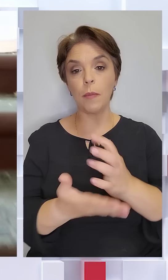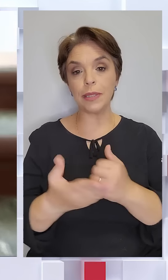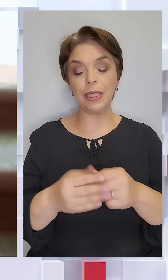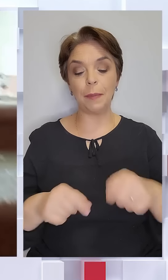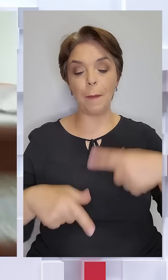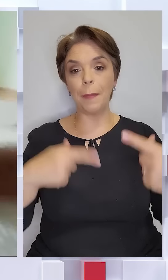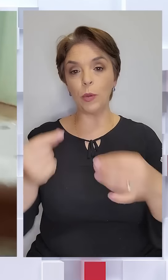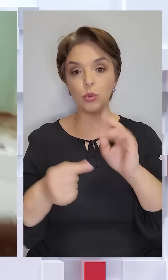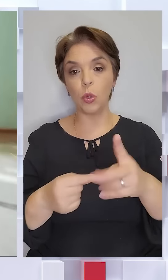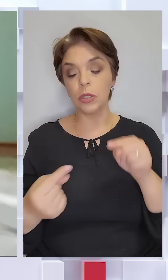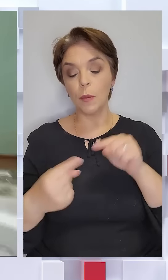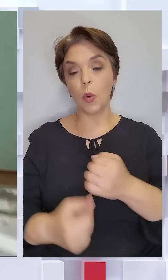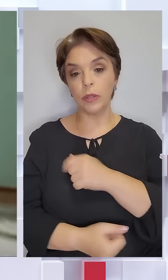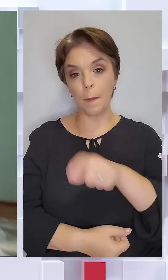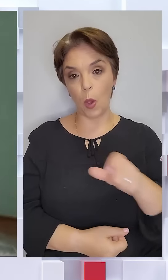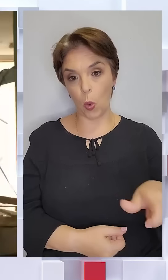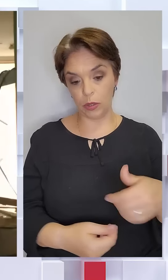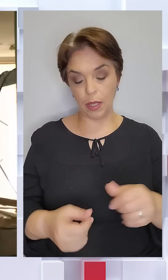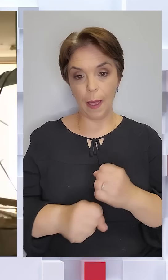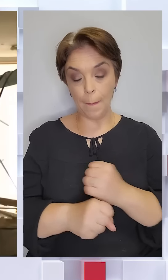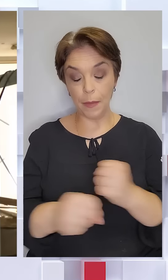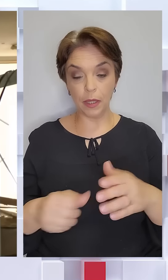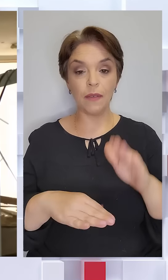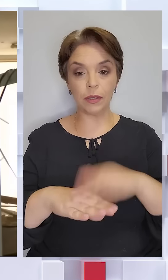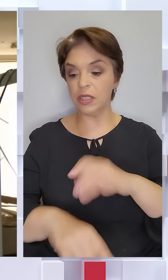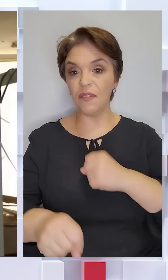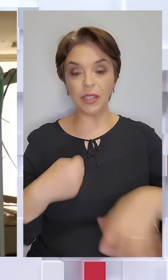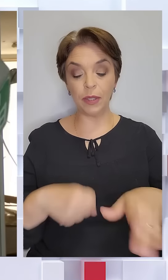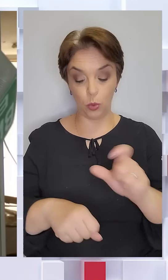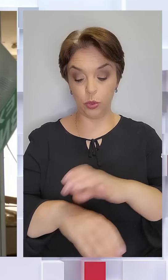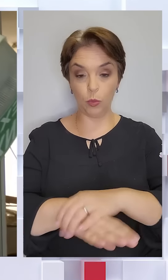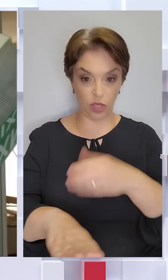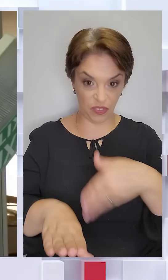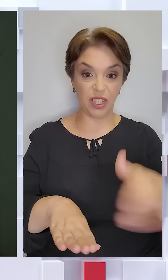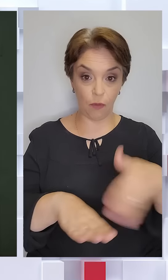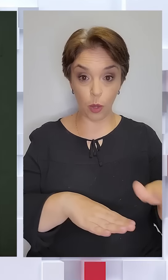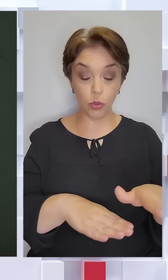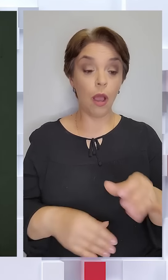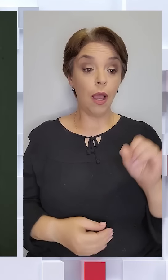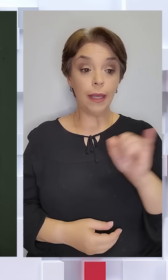типу «Пелюсток». Це протипіхотні міни, які фактично відривають людям ноги. І